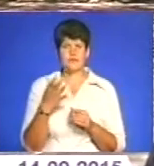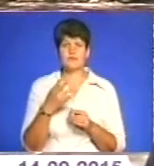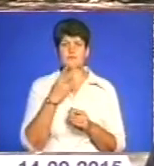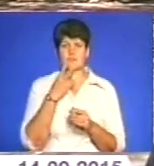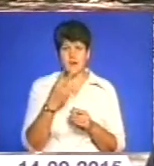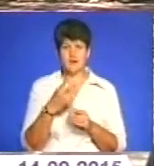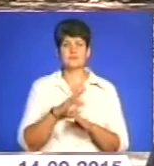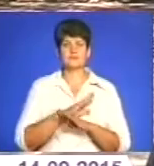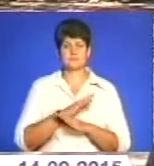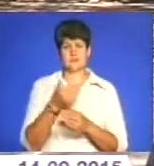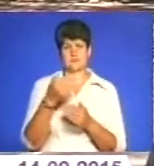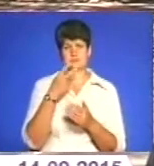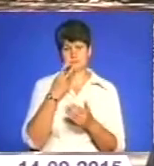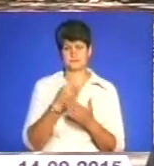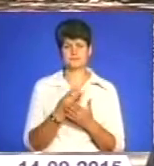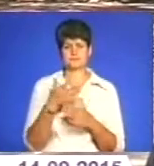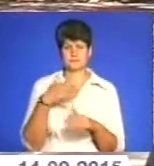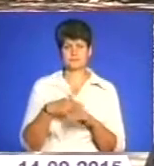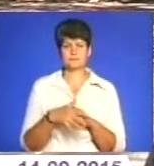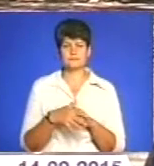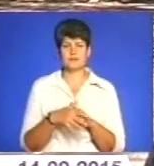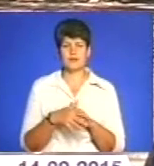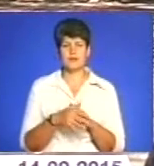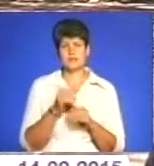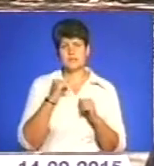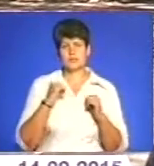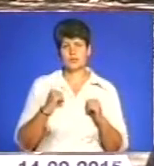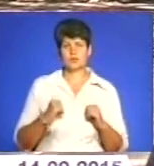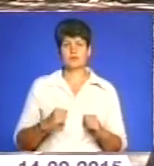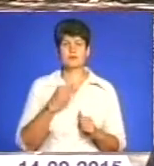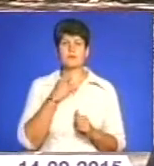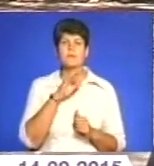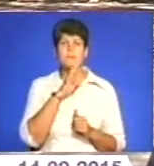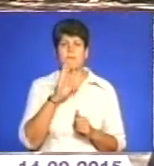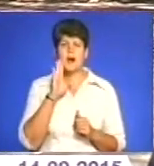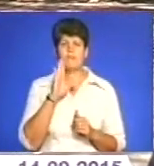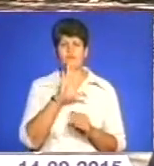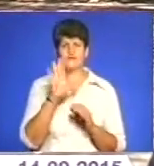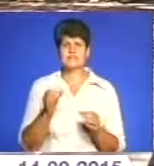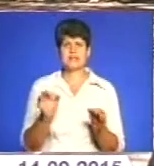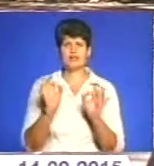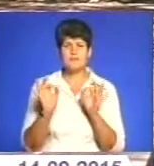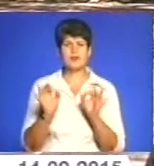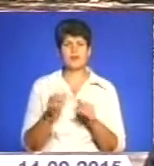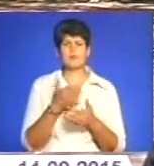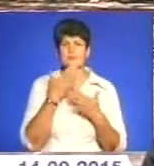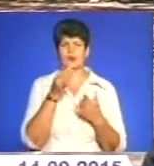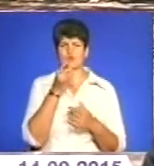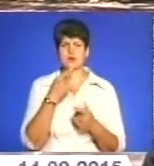що він бачив смерть вже перед очима, але він таким спокійним голосом мені сказав: «Мамо, все нормально, але я не маю часу